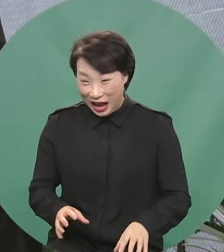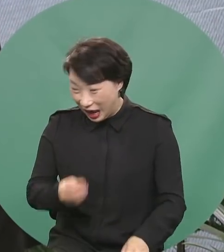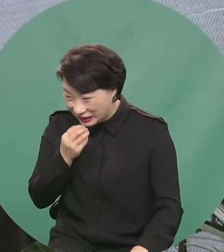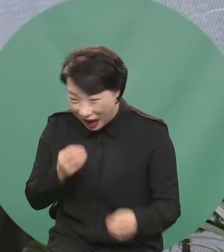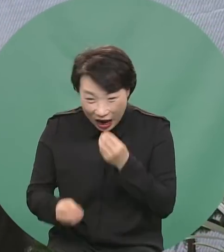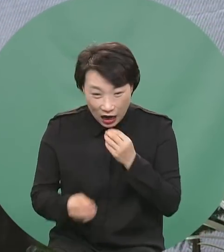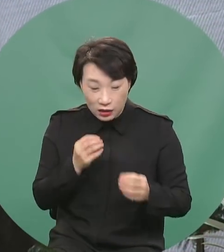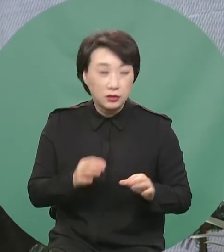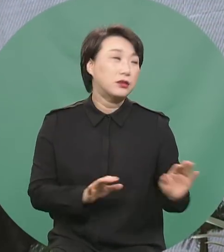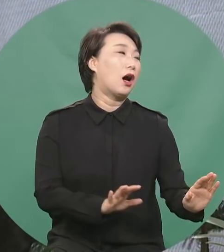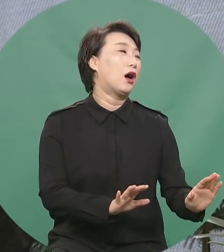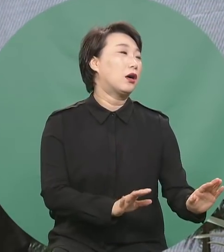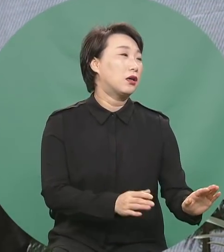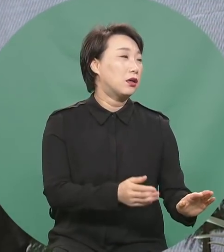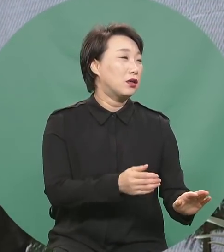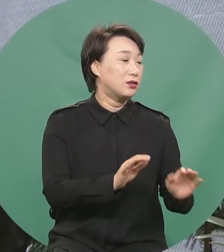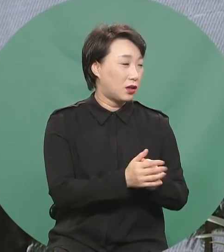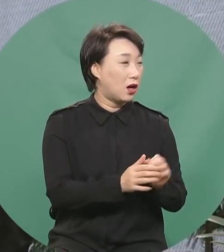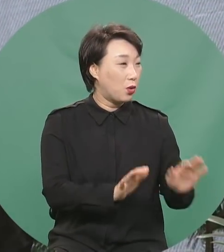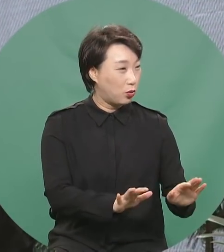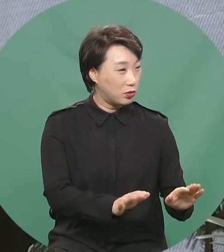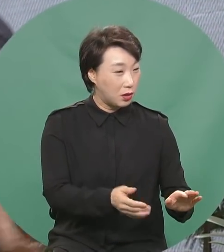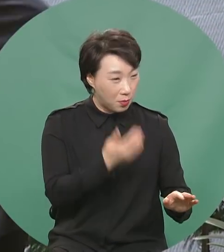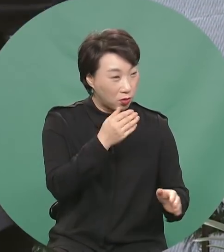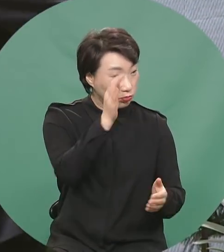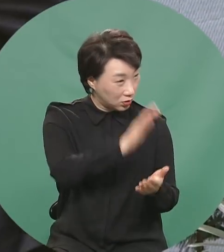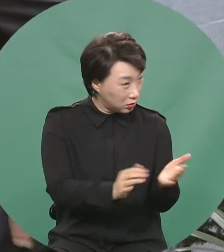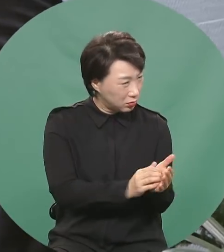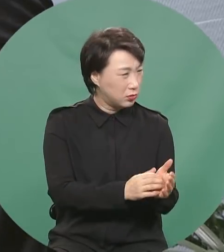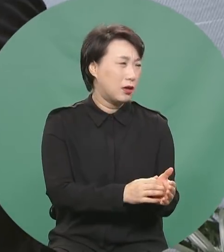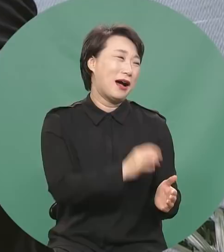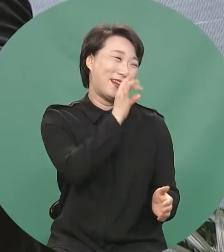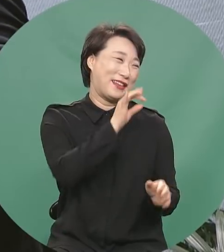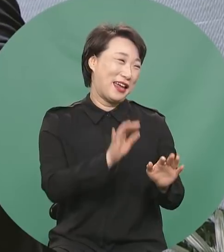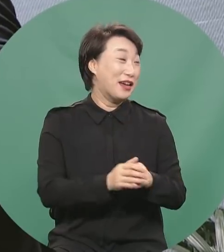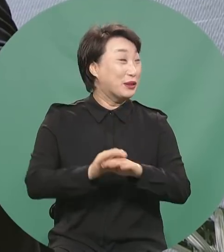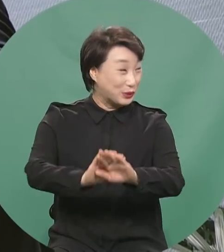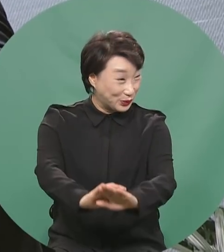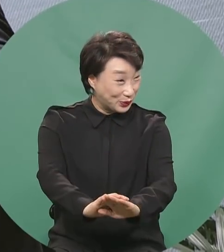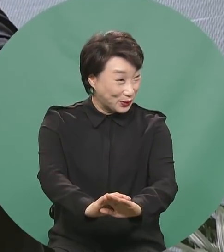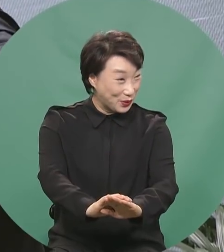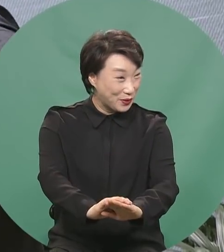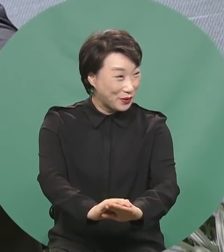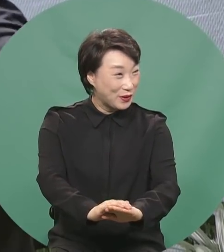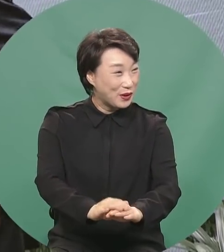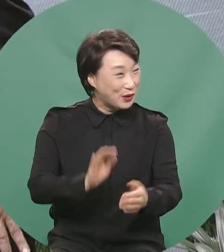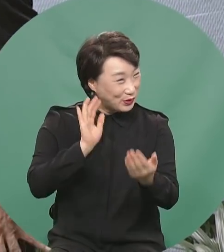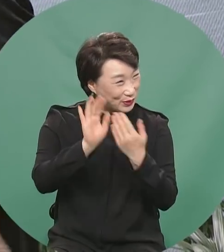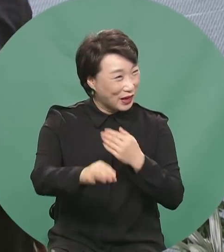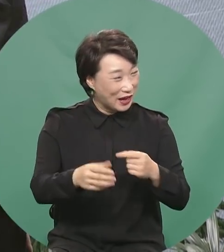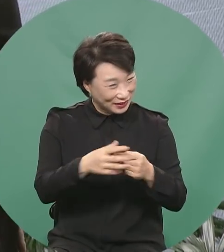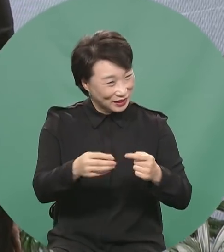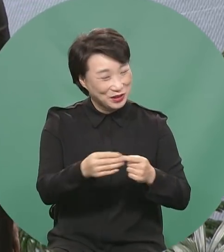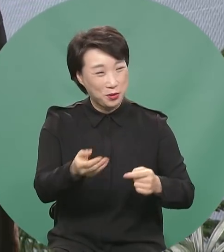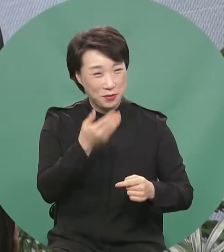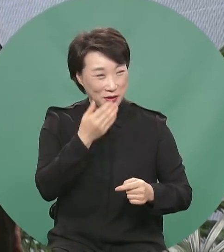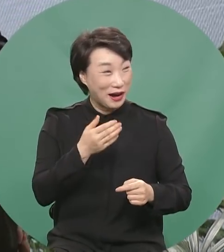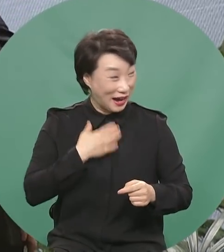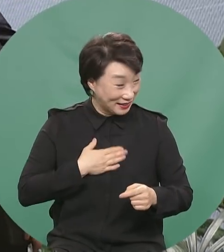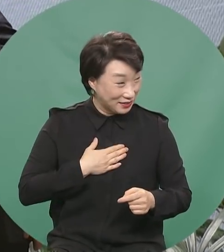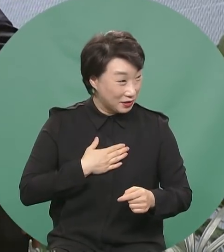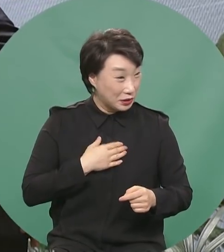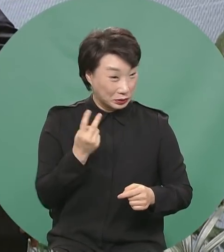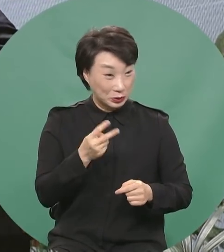이거 여기서 먹어버리면 오늘로 끝난다. 뒀다가 차례차례 같이 먹기 위해서 내가